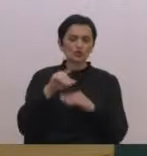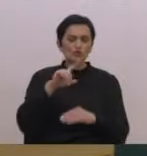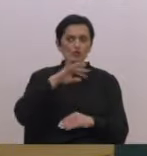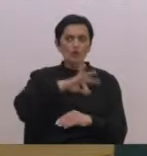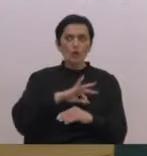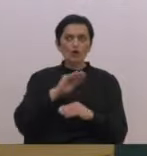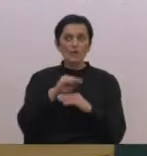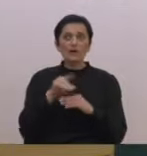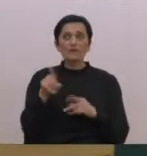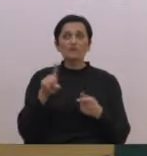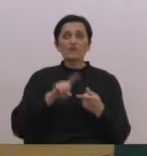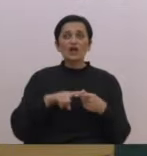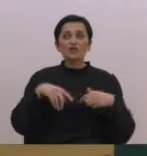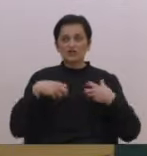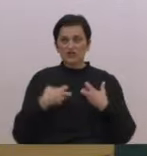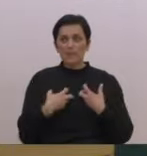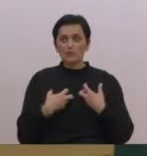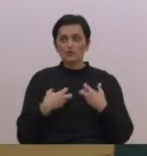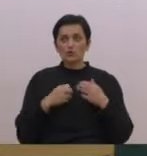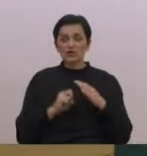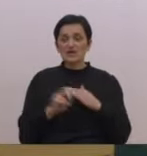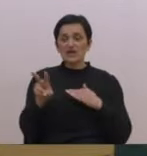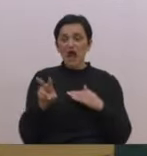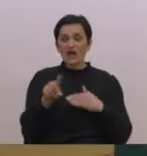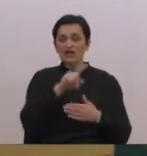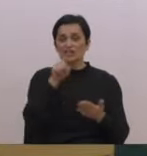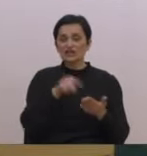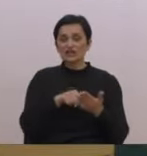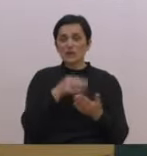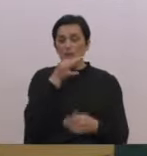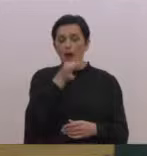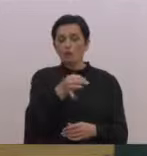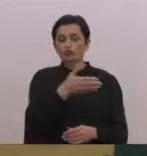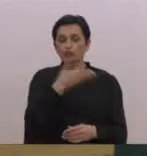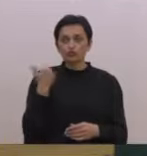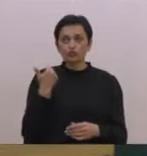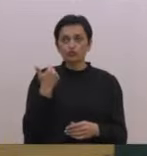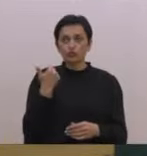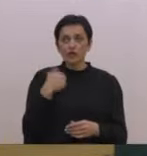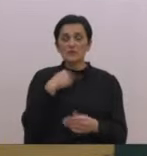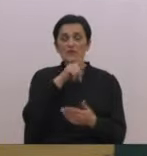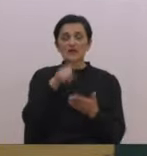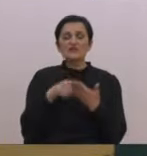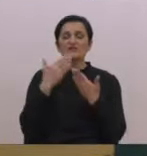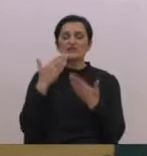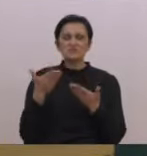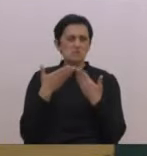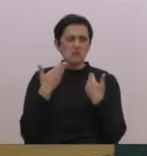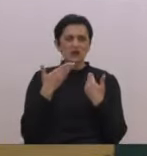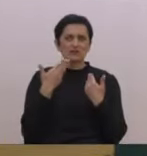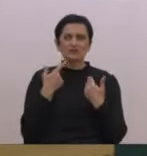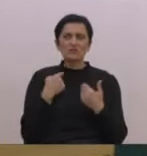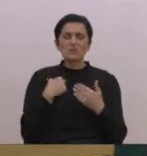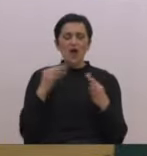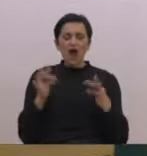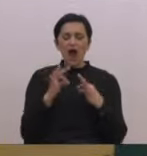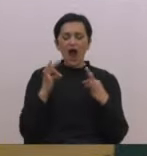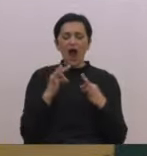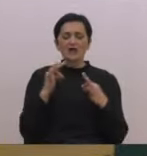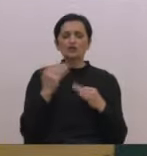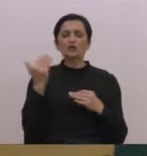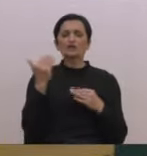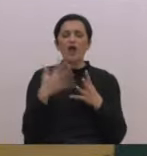Amasa dakavshirebit samtsukharot gaeketsit am kitkhvas, pasukhi ar gaeketsit. Aseve vikitkhe martevi rame, me itsit ra ari. Arazros ar movikitkhavdi